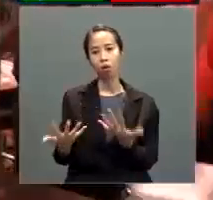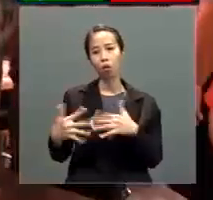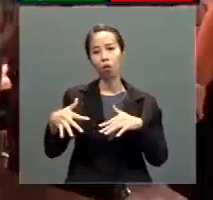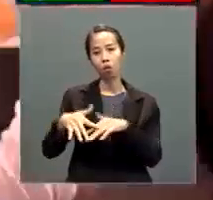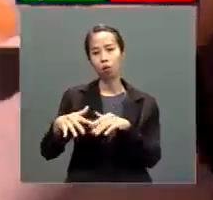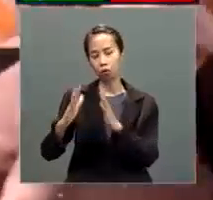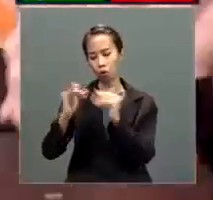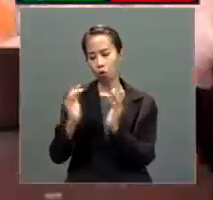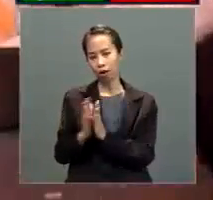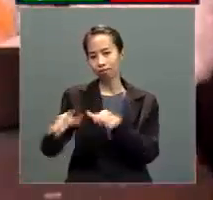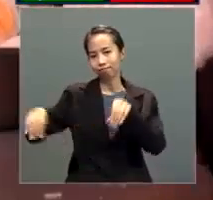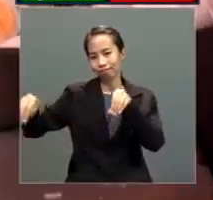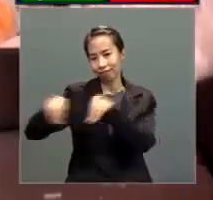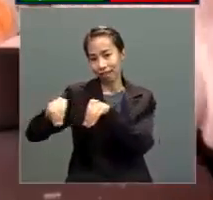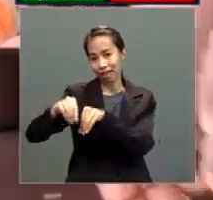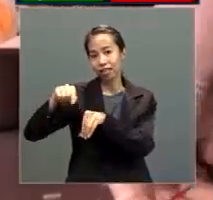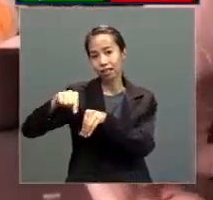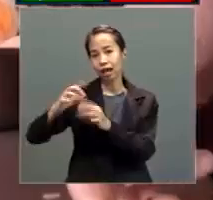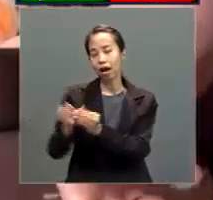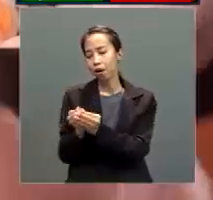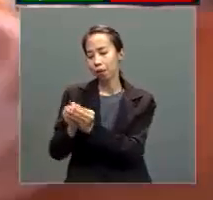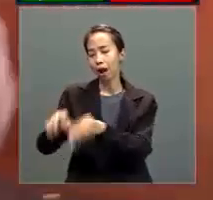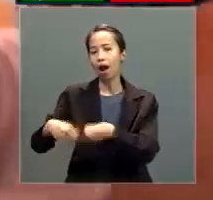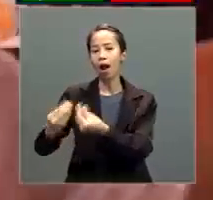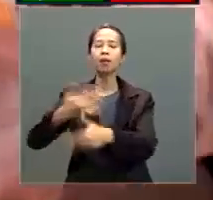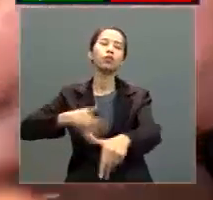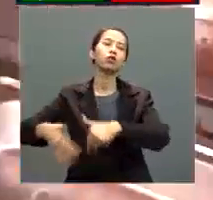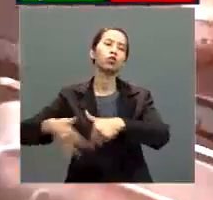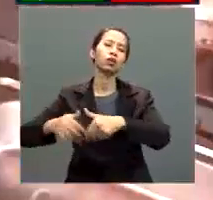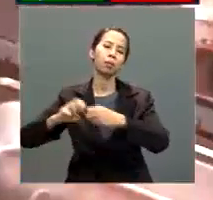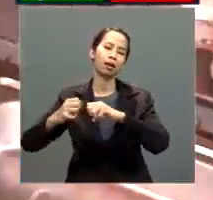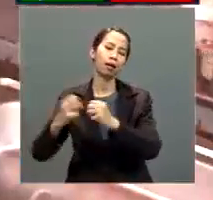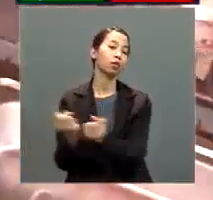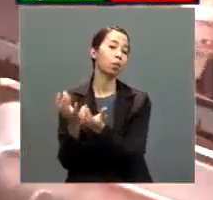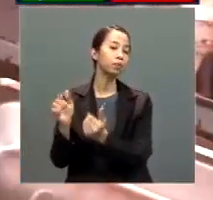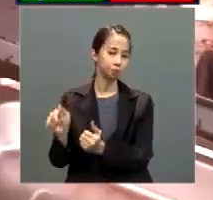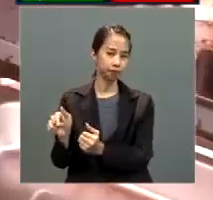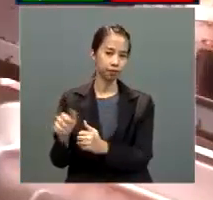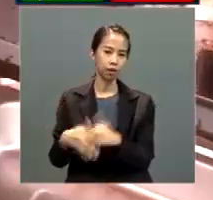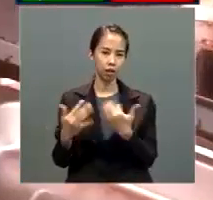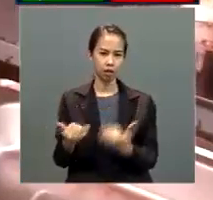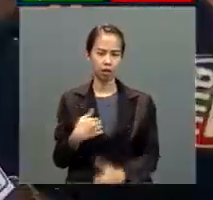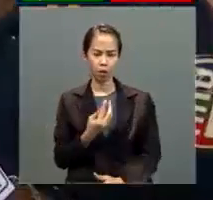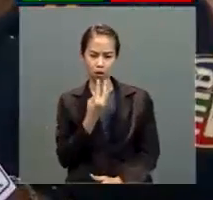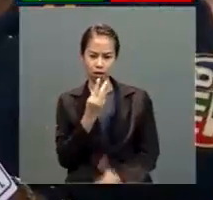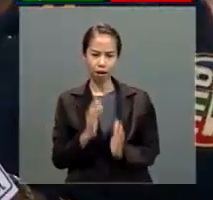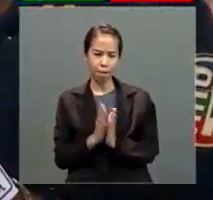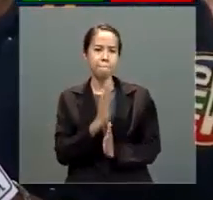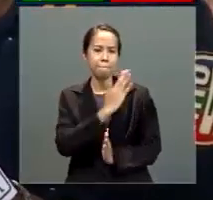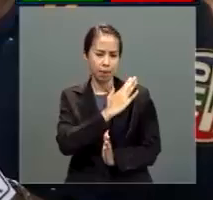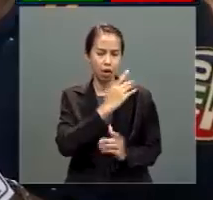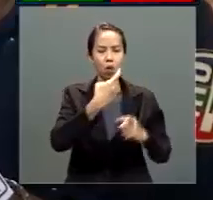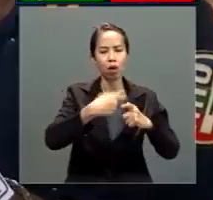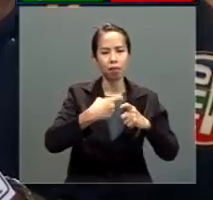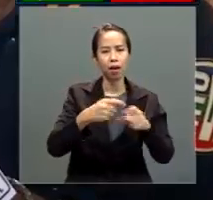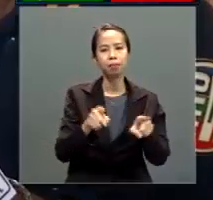ดกันทำโรงทานให้กับพี่น้องประชาชนในละแวกนี้ด้วยนะครับซึ่งอันนี้ก็จะได้เห็นว่าพระเองท่านก็ลำบากนะครับเนื่อง